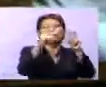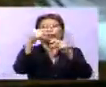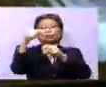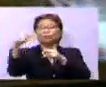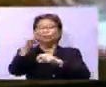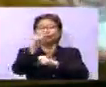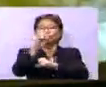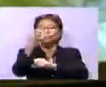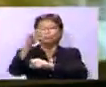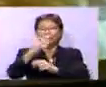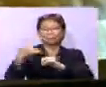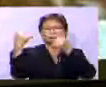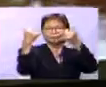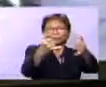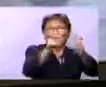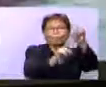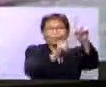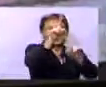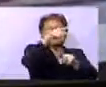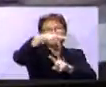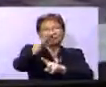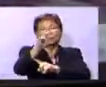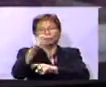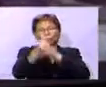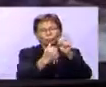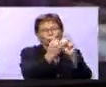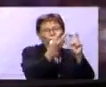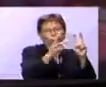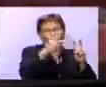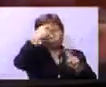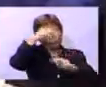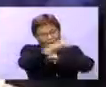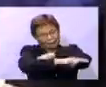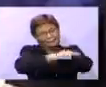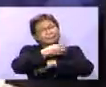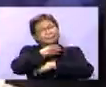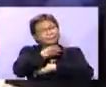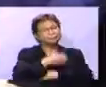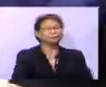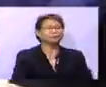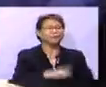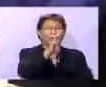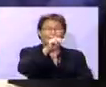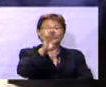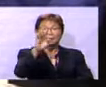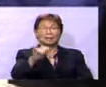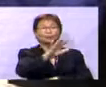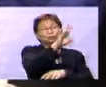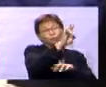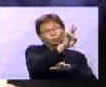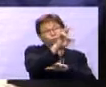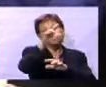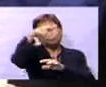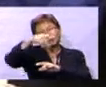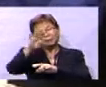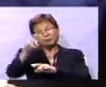2017-2019 dan Penganugerahan Penarafan Bintang PBT 2016 bagi Negeri Perak. Selain MBI, 7 PBT lain di Perak